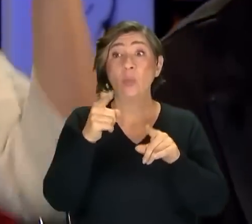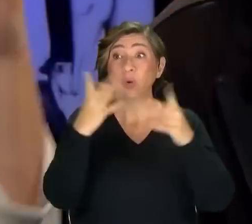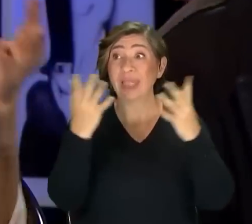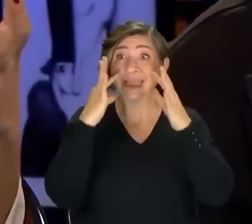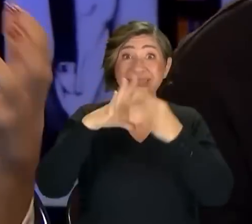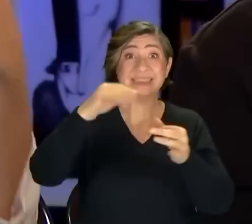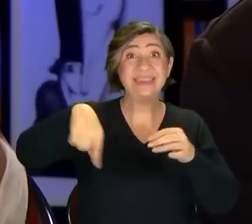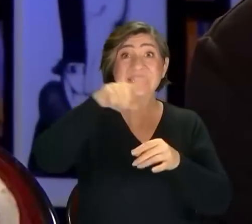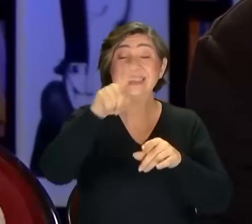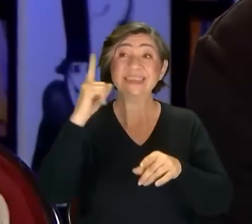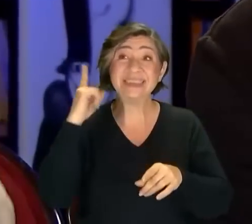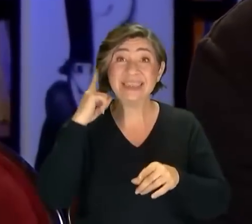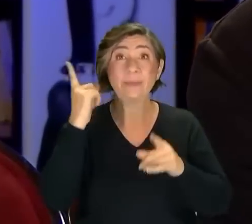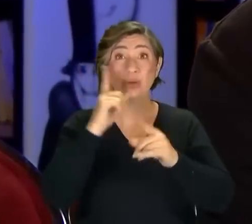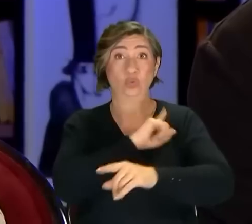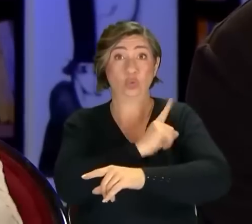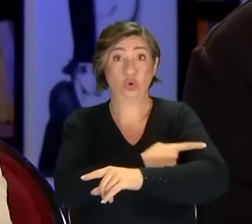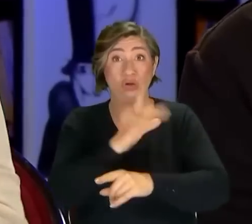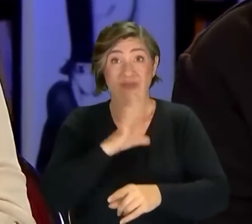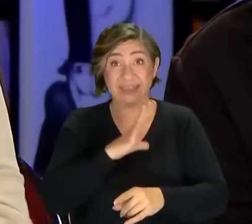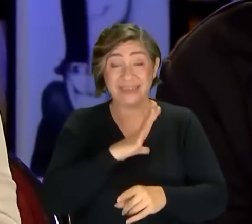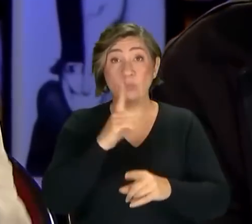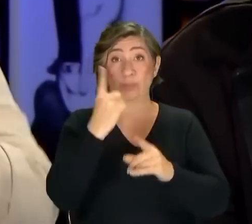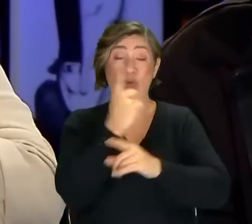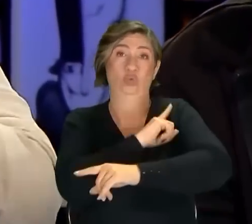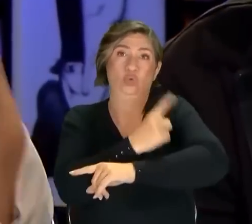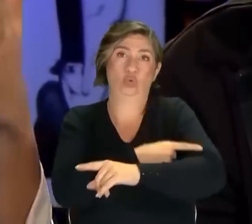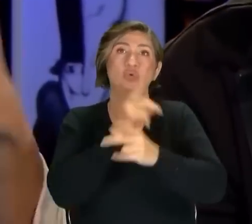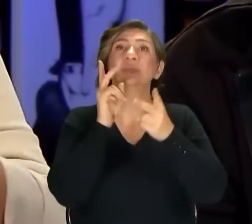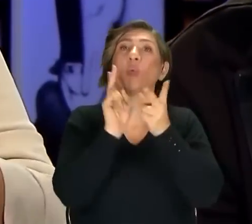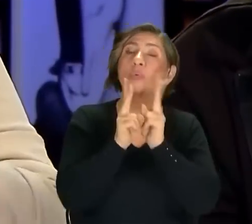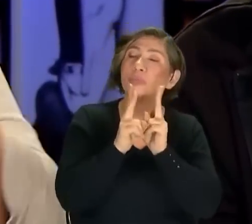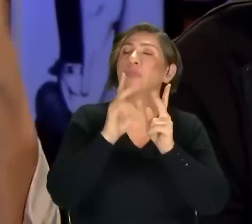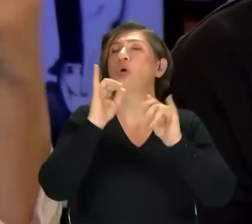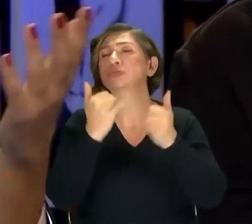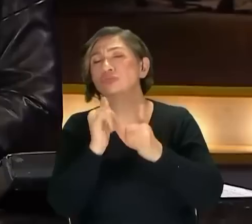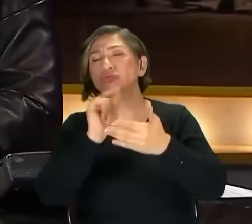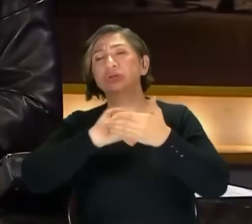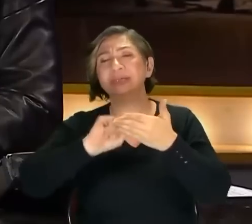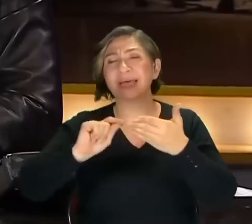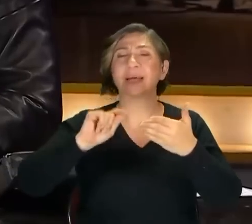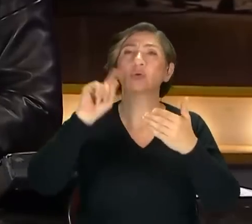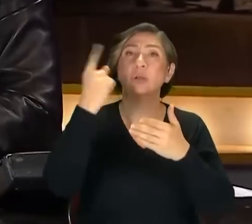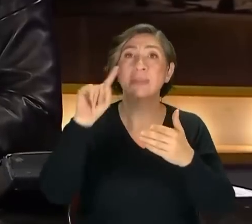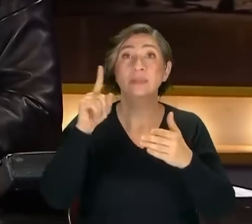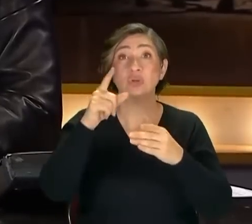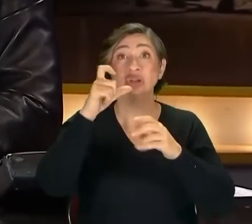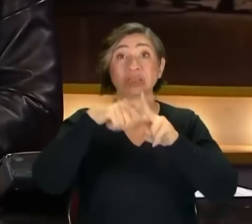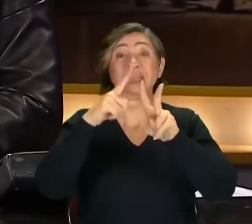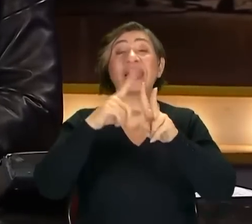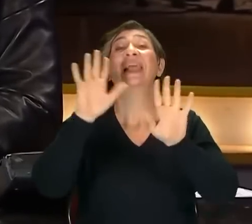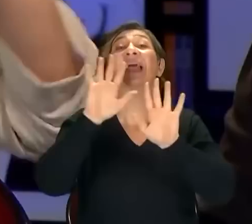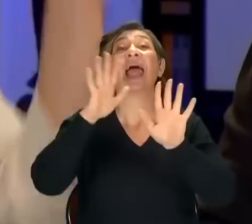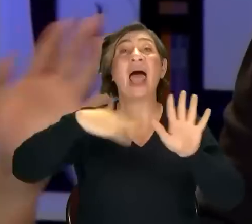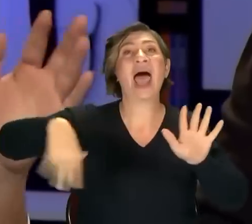kadar insanın aynı anda sizi dinleyebildiği bir güce sahipseniz, bence bu bir güç, oyuncu, yönetmen, yazar, her kimseniz. Bunu Can Yaman için söylüyorsunuz hayır,